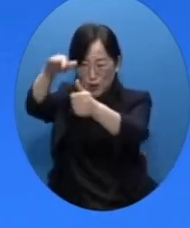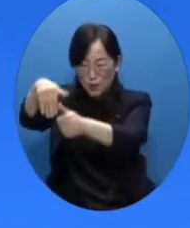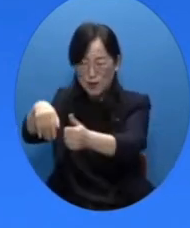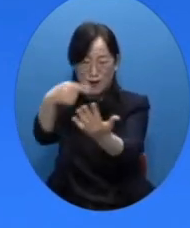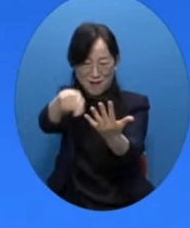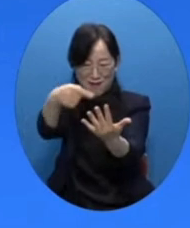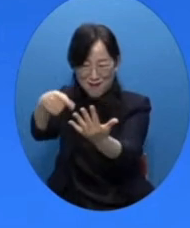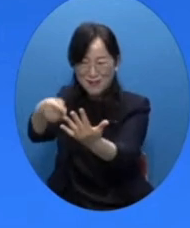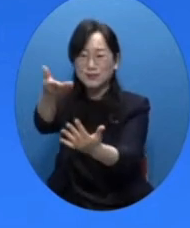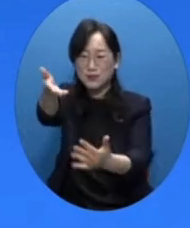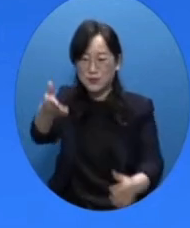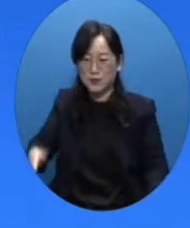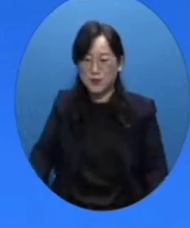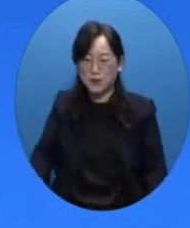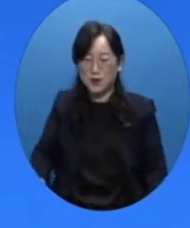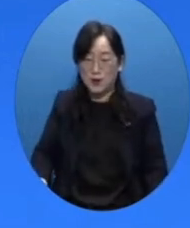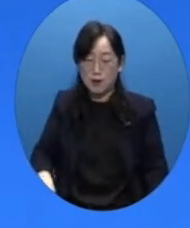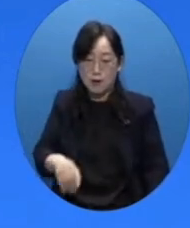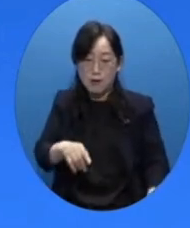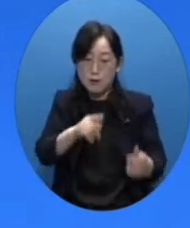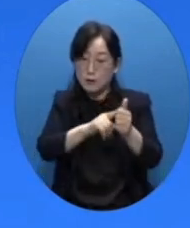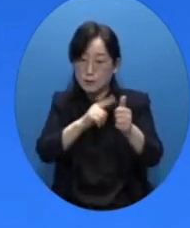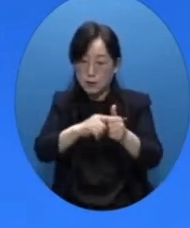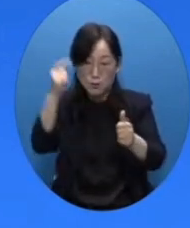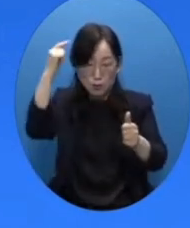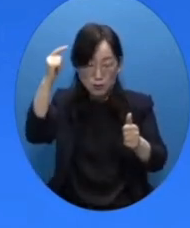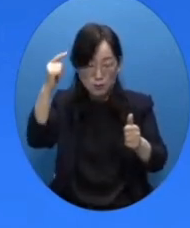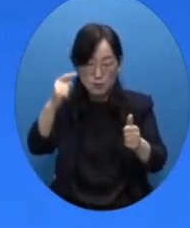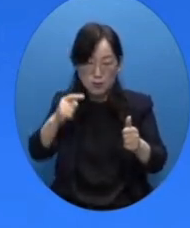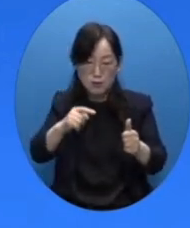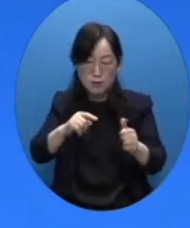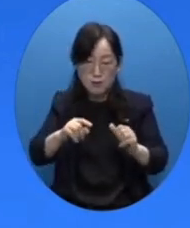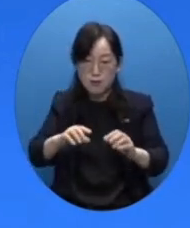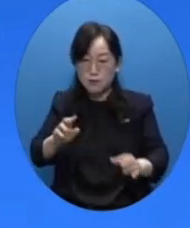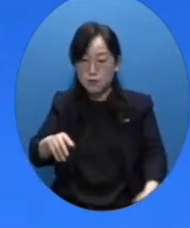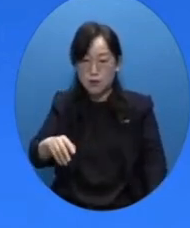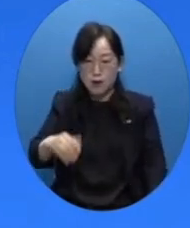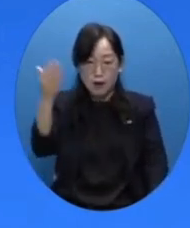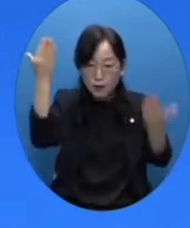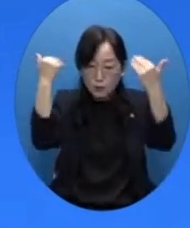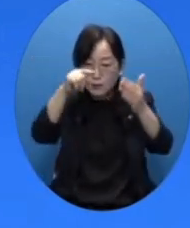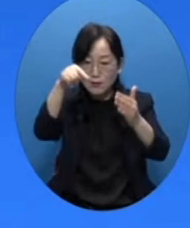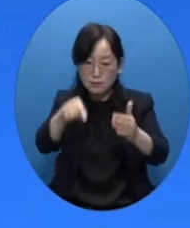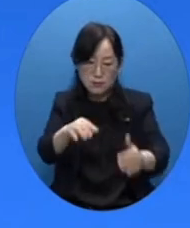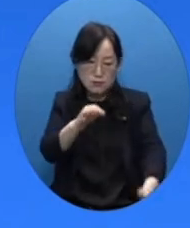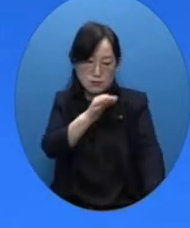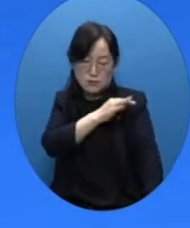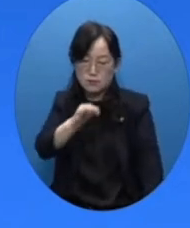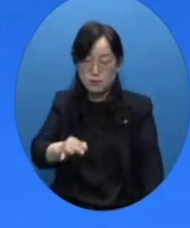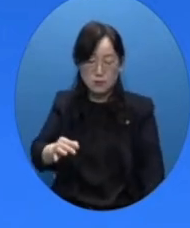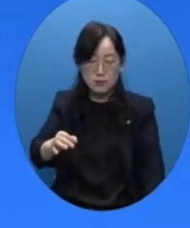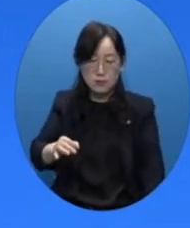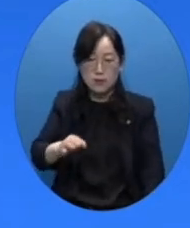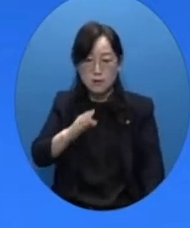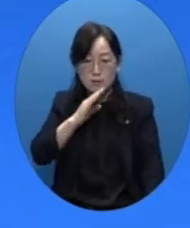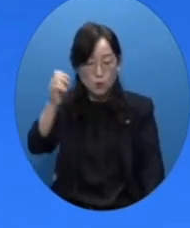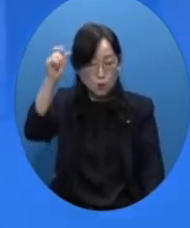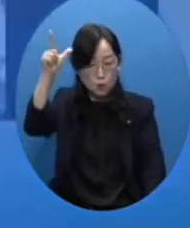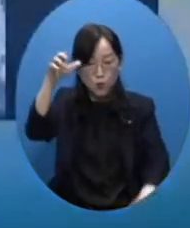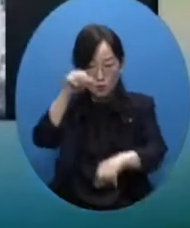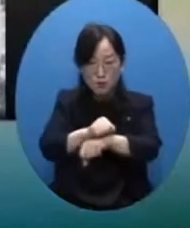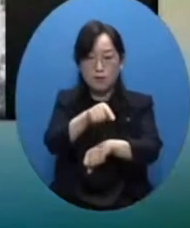주점에서 보낸 전교 10등 알더라 조수 되니깐 애들이 그 침묵 악 공짜로